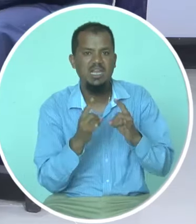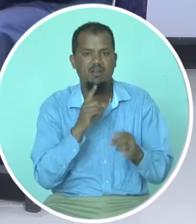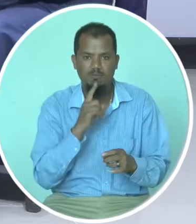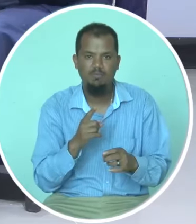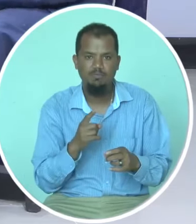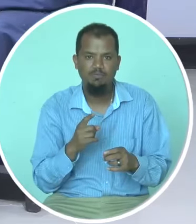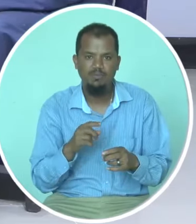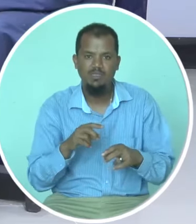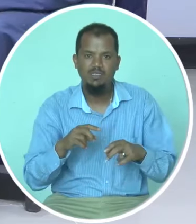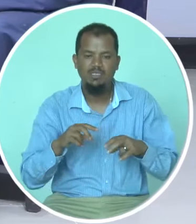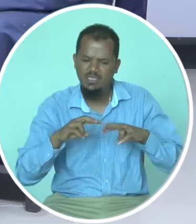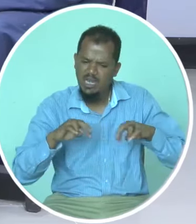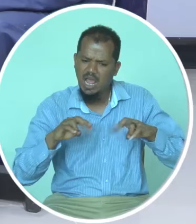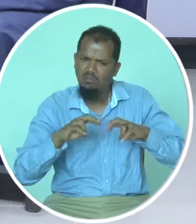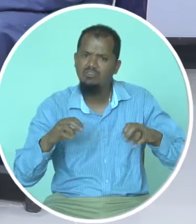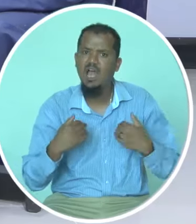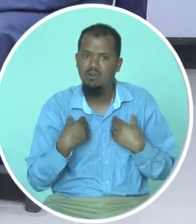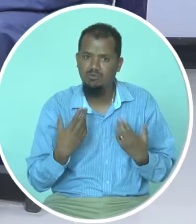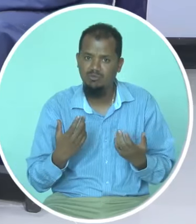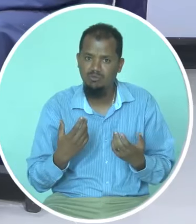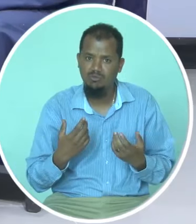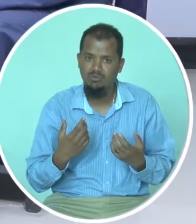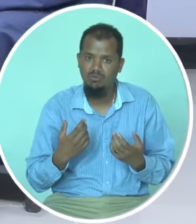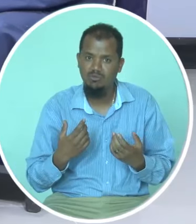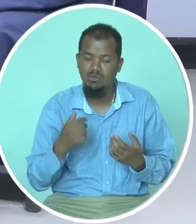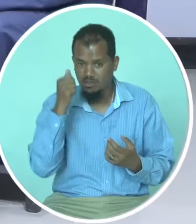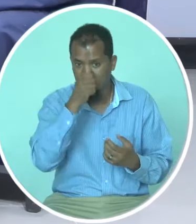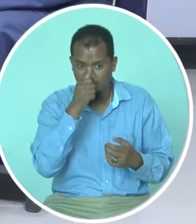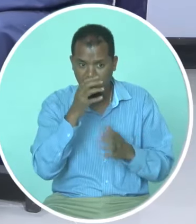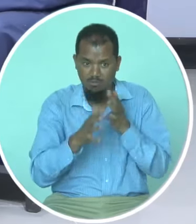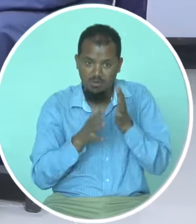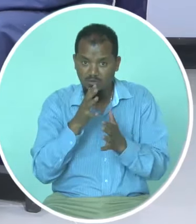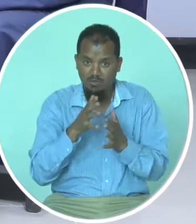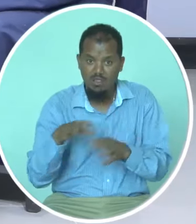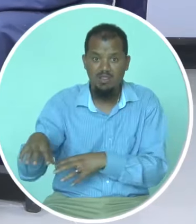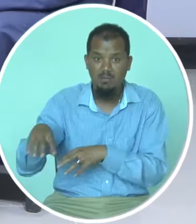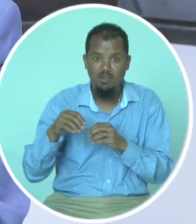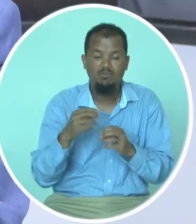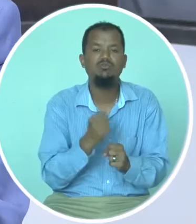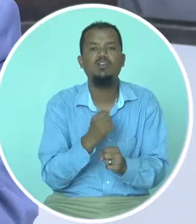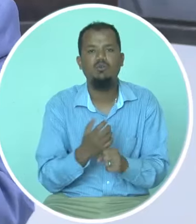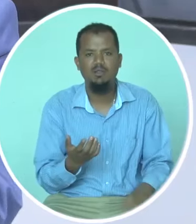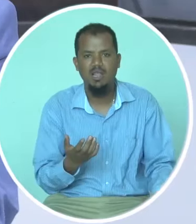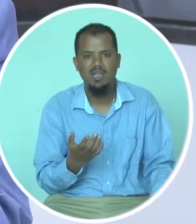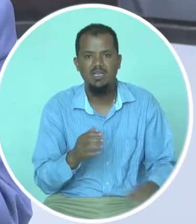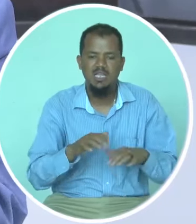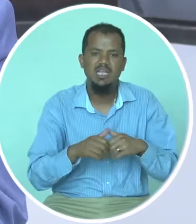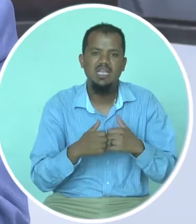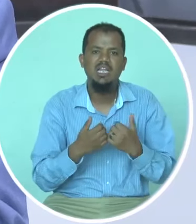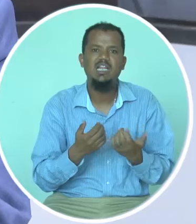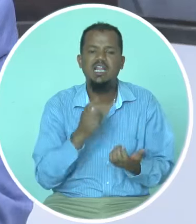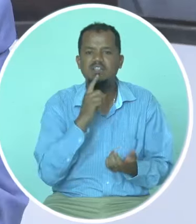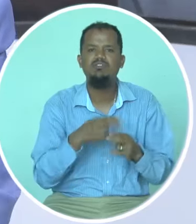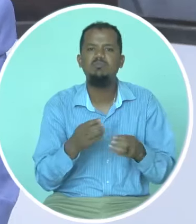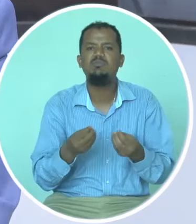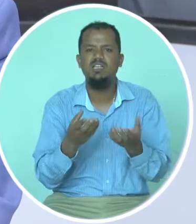ነው። ጥናቶች አሉ በዚህ ጉዳይ ላይ ሲያሜ በኢትዮጵያ ምልክት ቋንቋም ተማሪዎቻችን ሰርተውበታል እንዴት ነው ስም